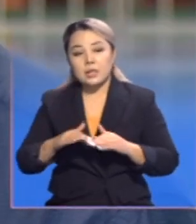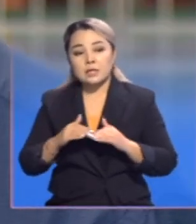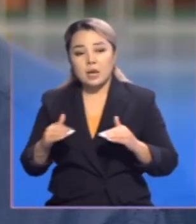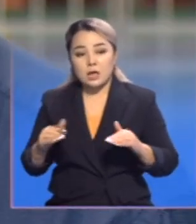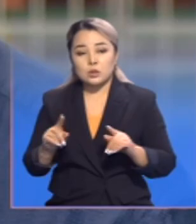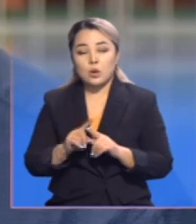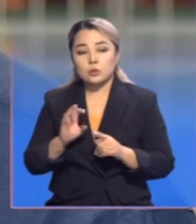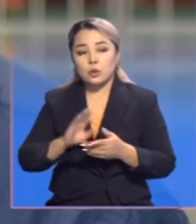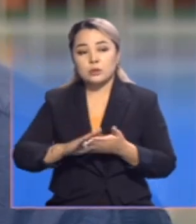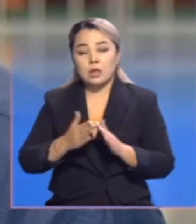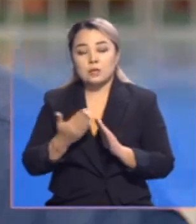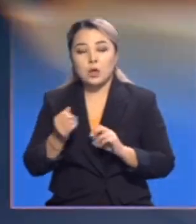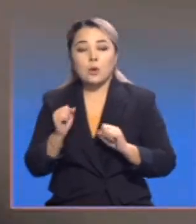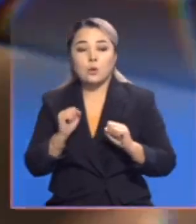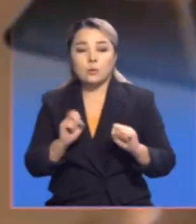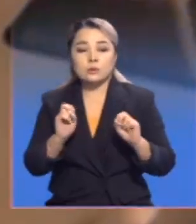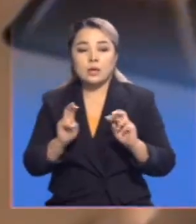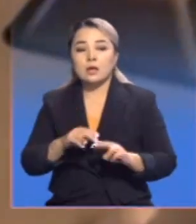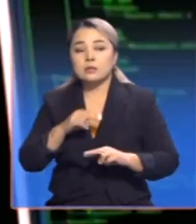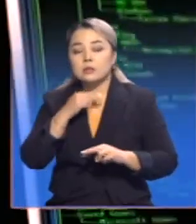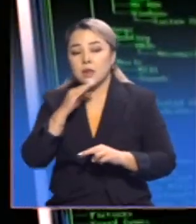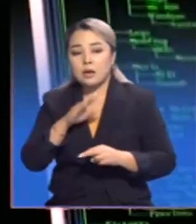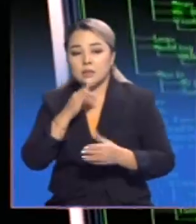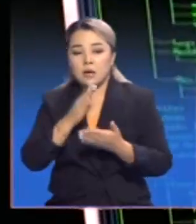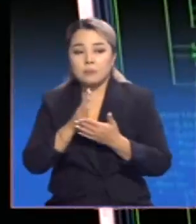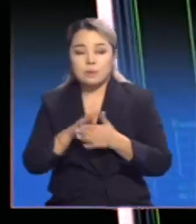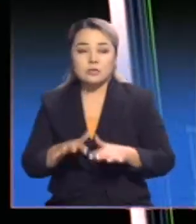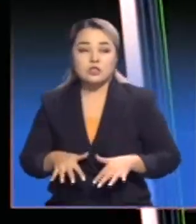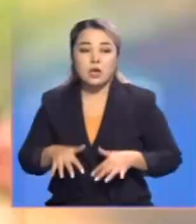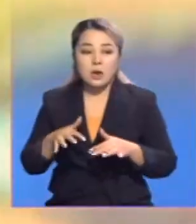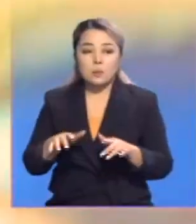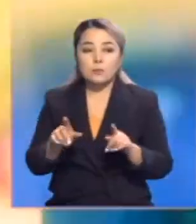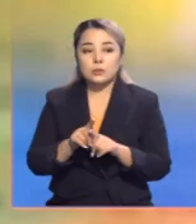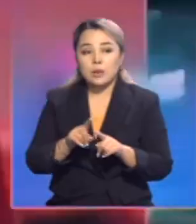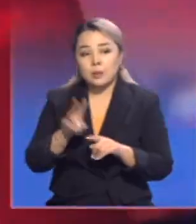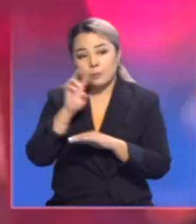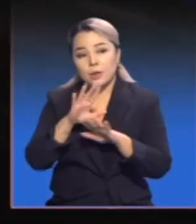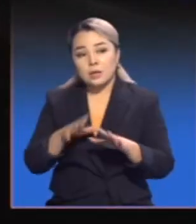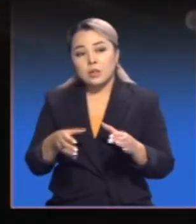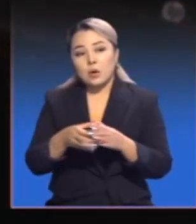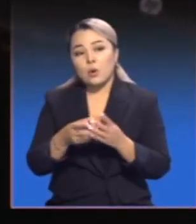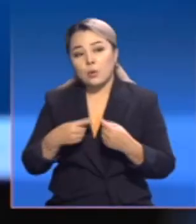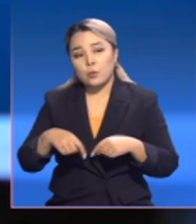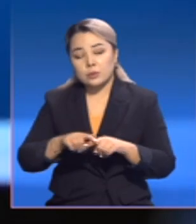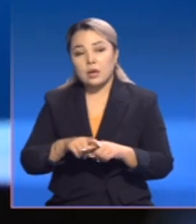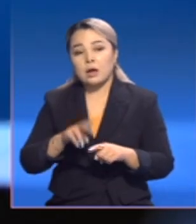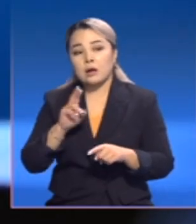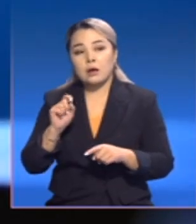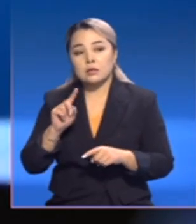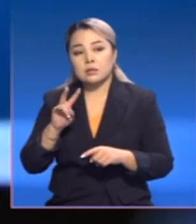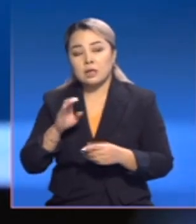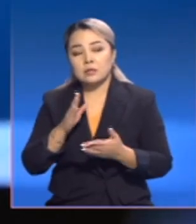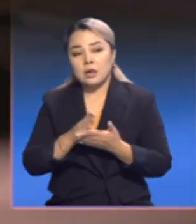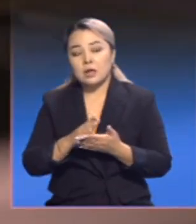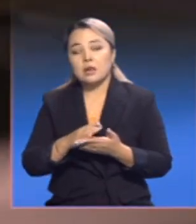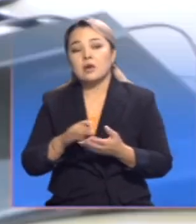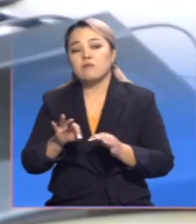қазір өзінің әлеуетін қорғауға жетеді бәрібір. Қазір кибершабуылдар еліміздің мемлекеттік органдарына да, қазынеттің